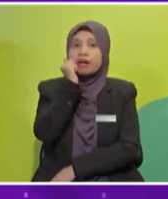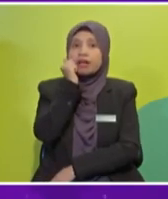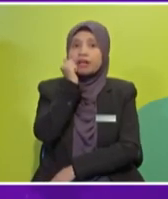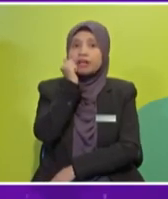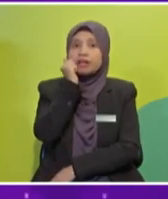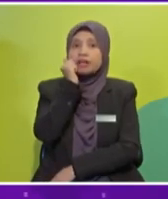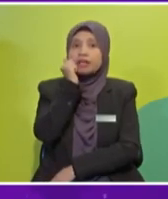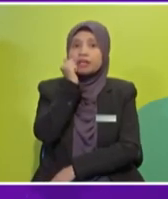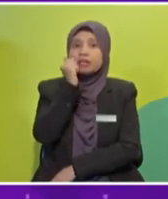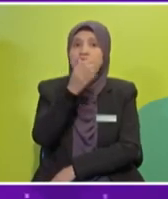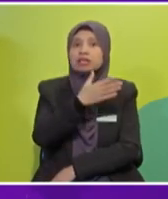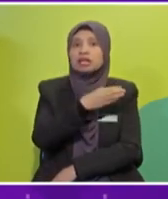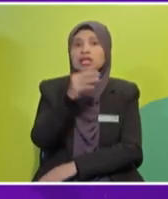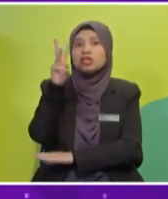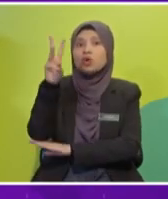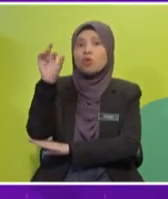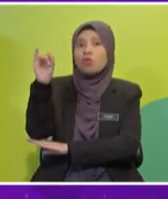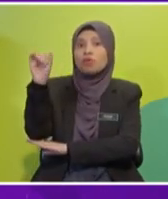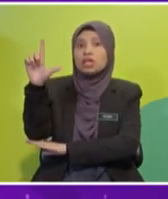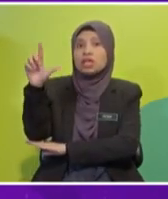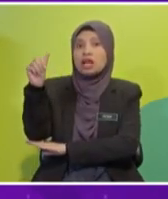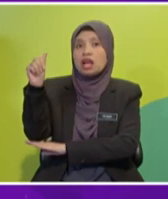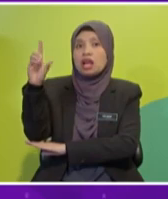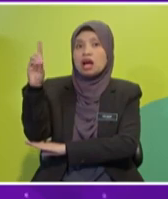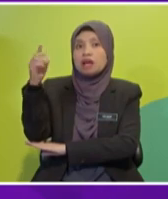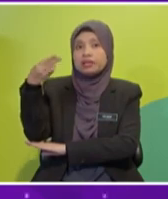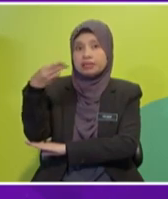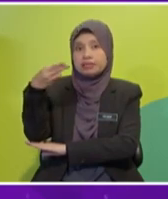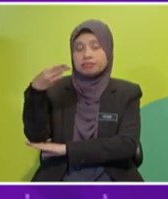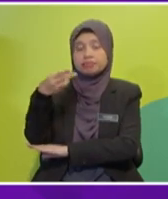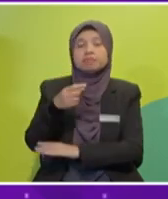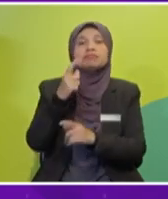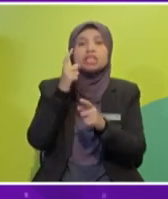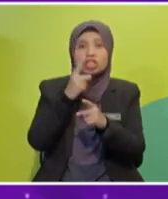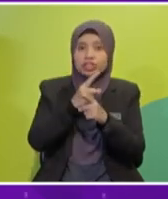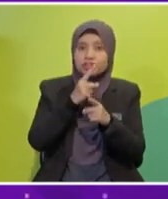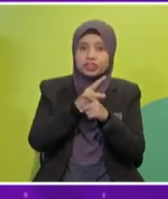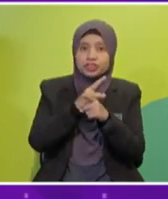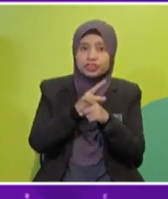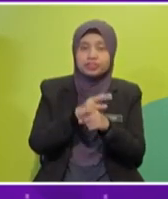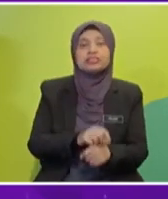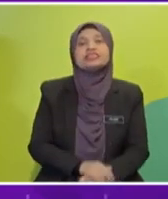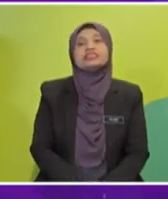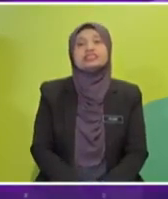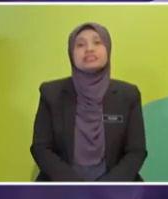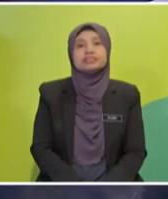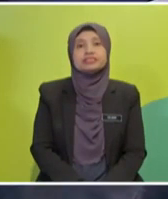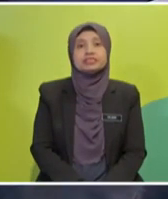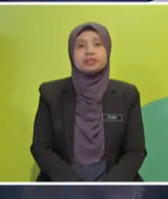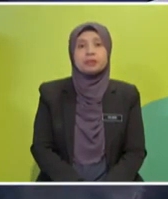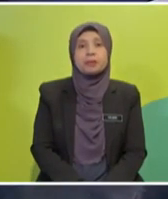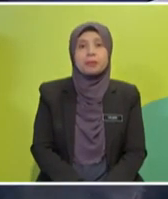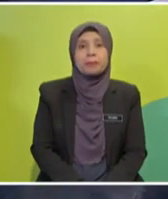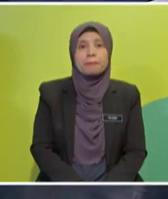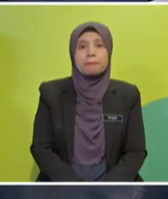Miladah. Miladah. Okay. Ya. Baik. Okey, betul. Tepat. Tepat. Boleh kita beri ganjaran kepada mereka? Boleh kita bagi ganjaran kepada murid-murid kita yang